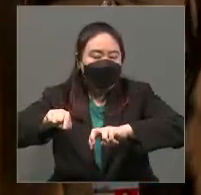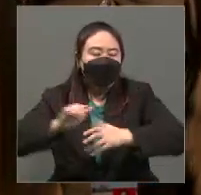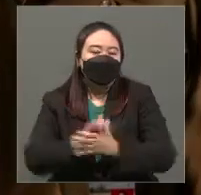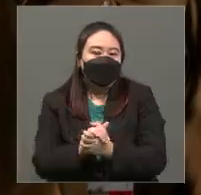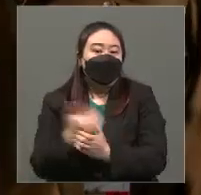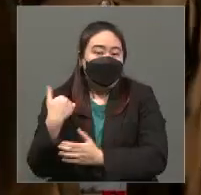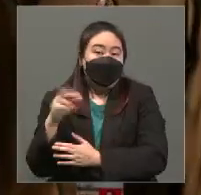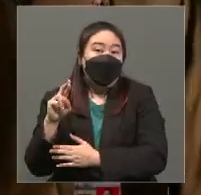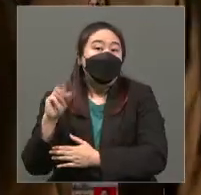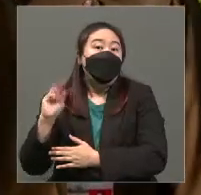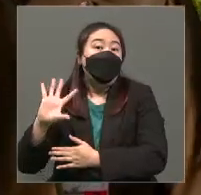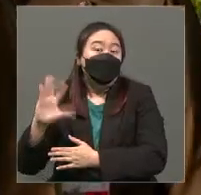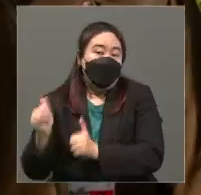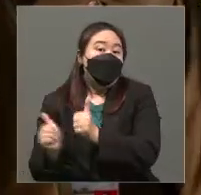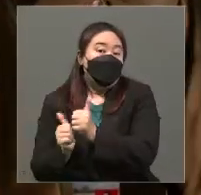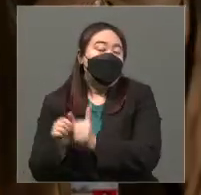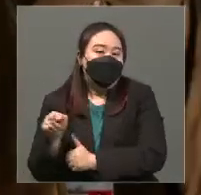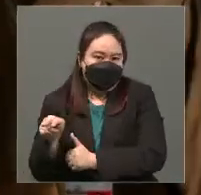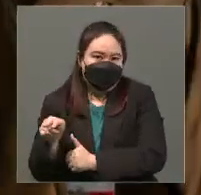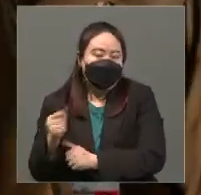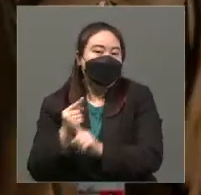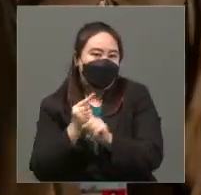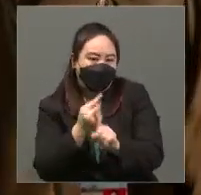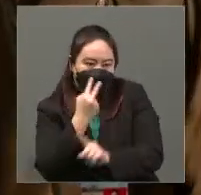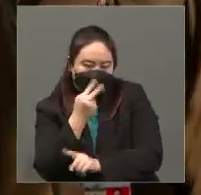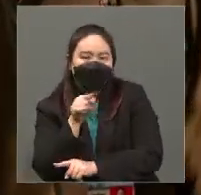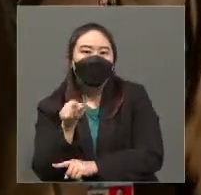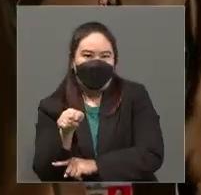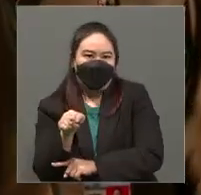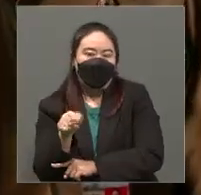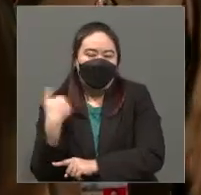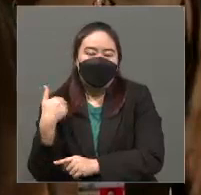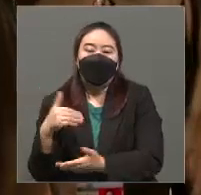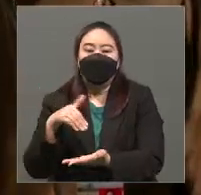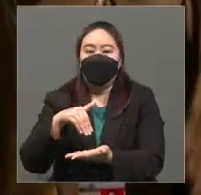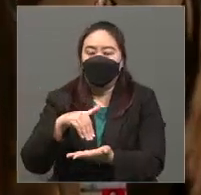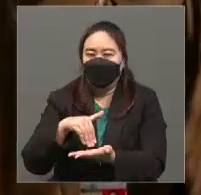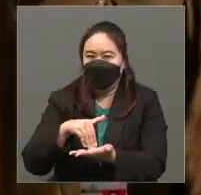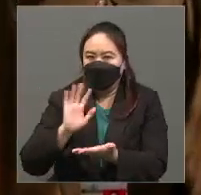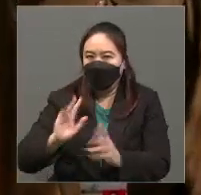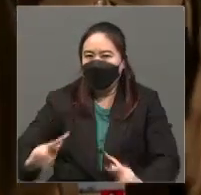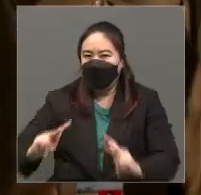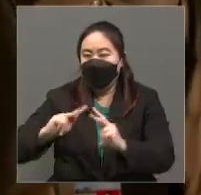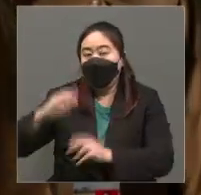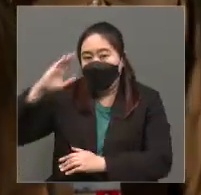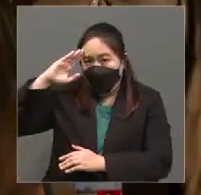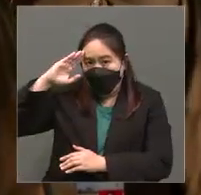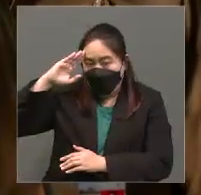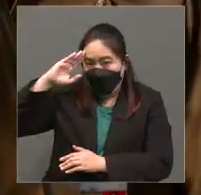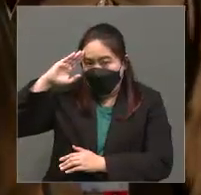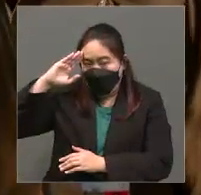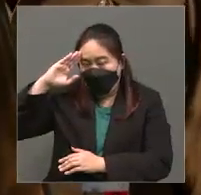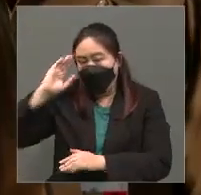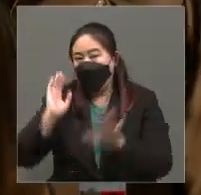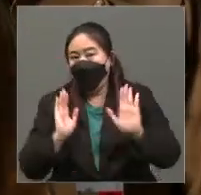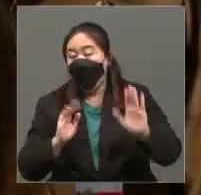รัฐมนตรีช่วยประการกระทรวงกลาโหมก็ได้คุณติดตามในเรื่องนี้มีการตั้งศูนย์บริการของกระทรวงกลาโหมเชื่อมต่อกับศูนย์ประการของ